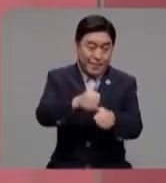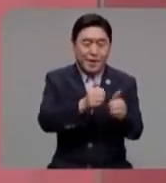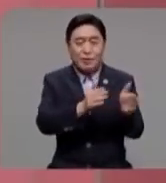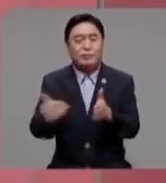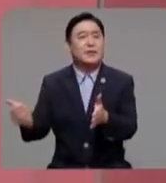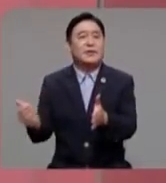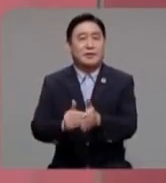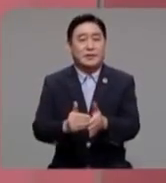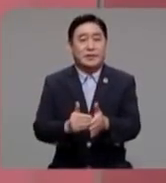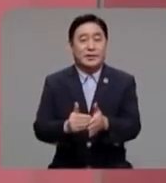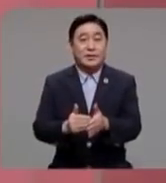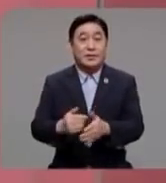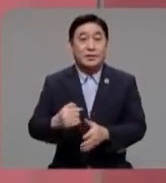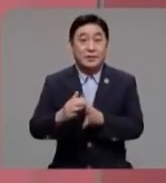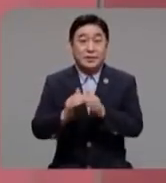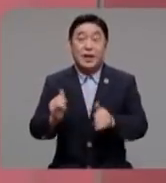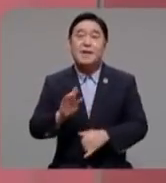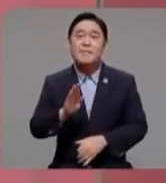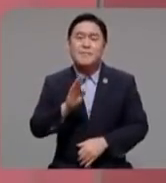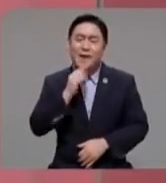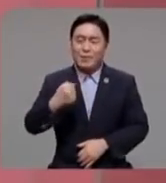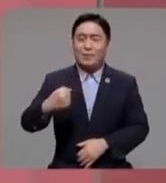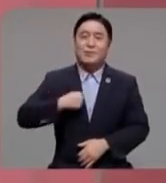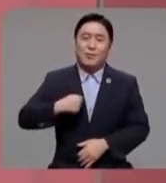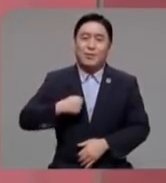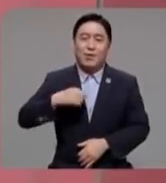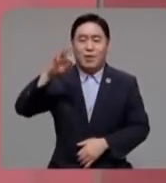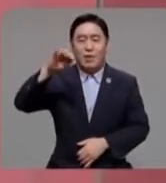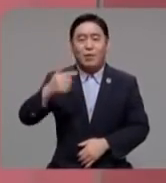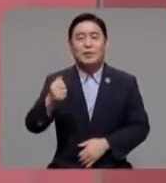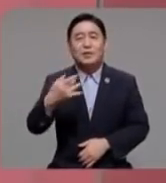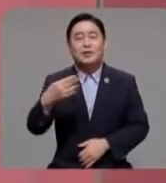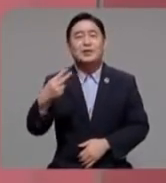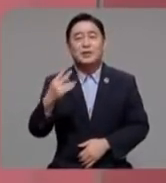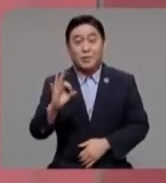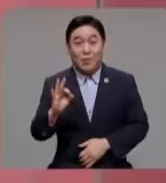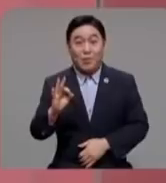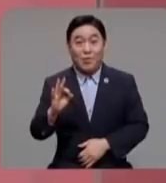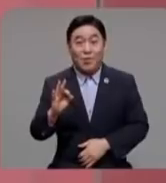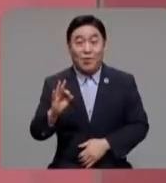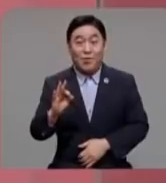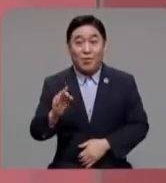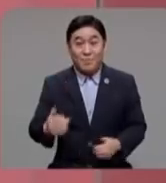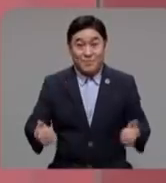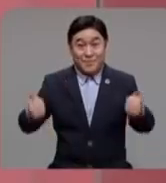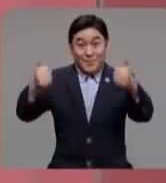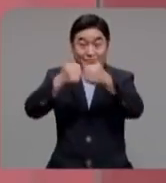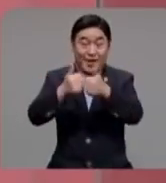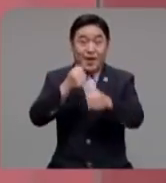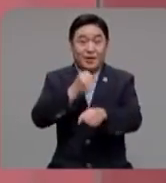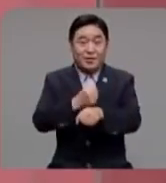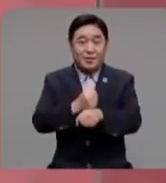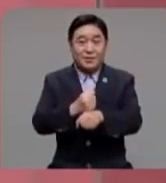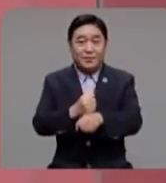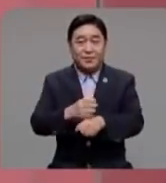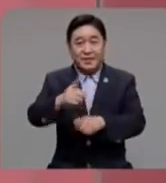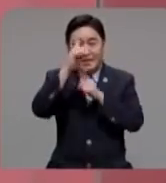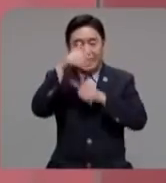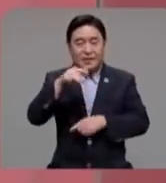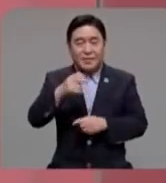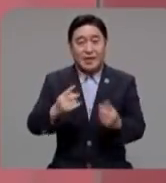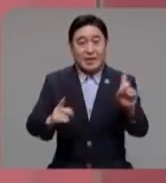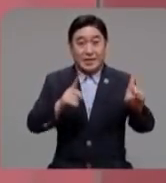준비가 가장 잘 돼 있는 사람이 바로 저 원희룡입니다. 원희룡이 본선 링에 올라가서